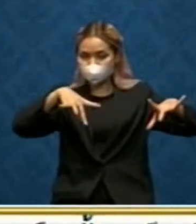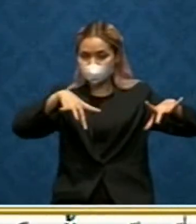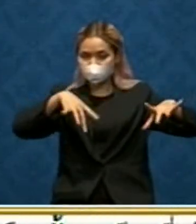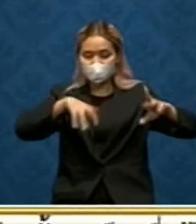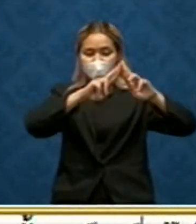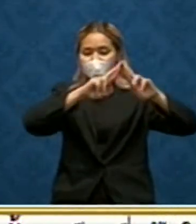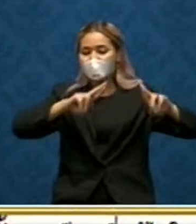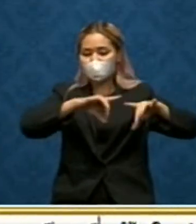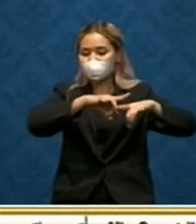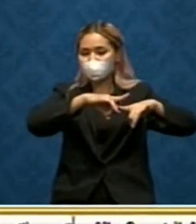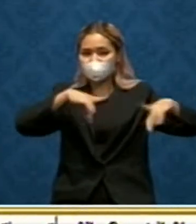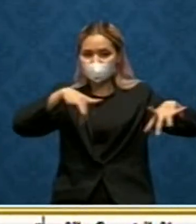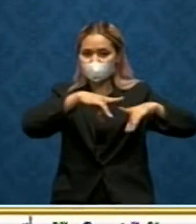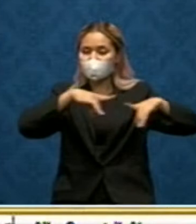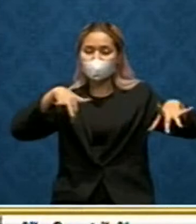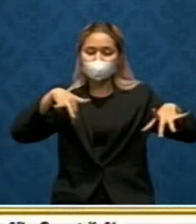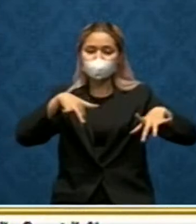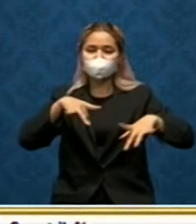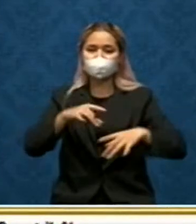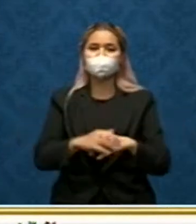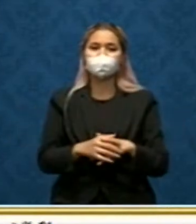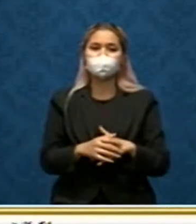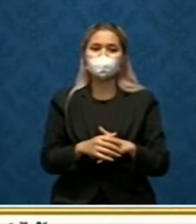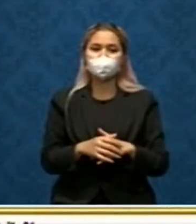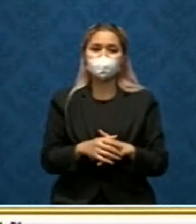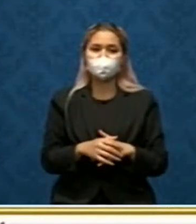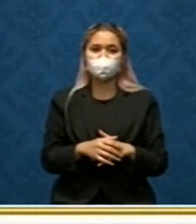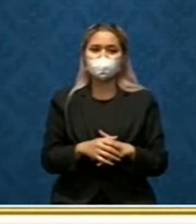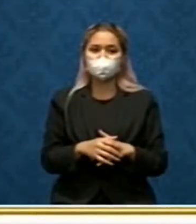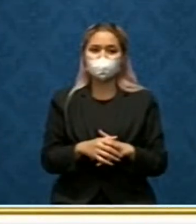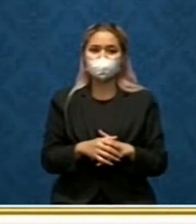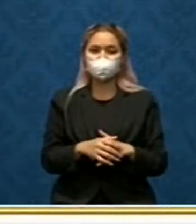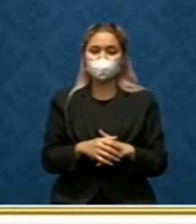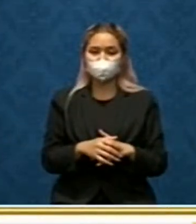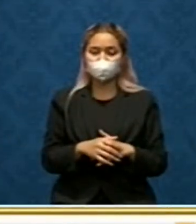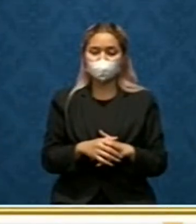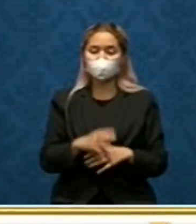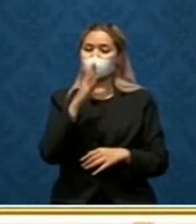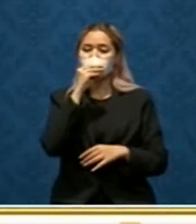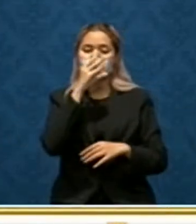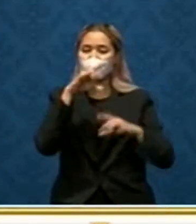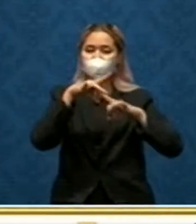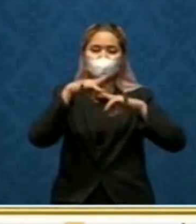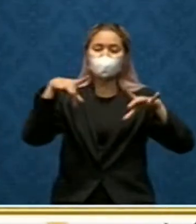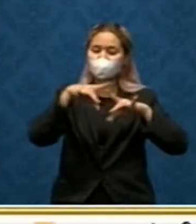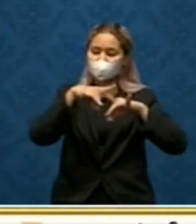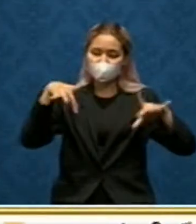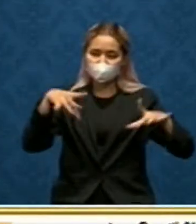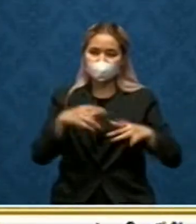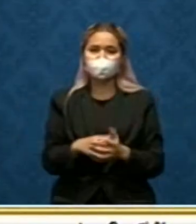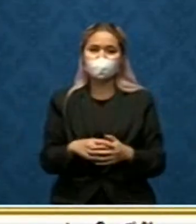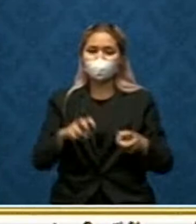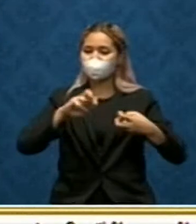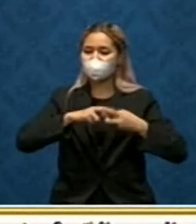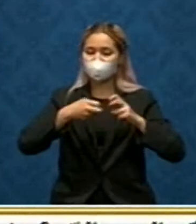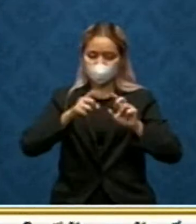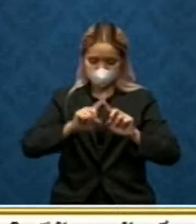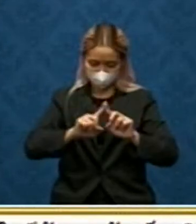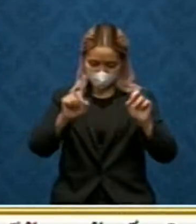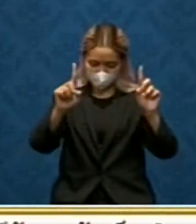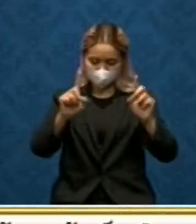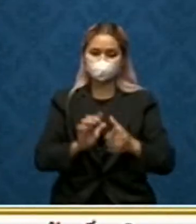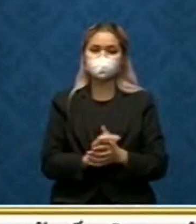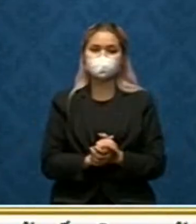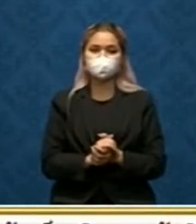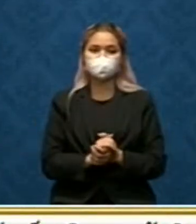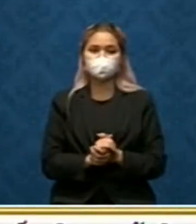ติ